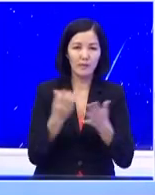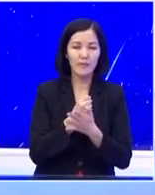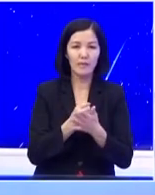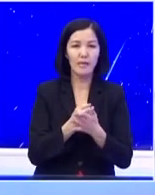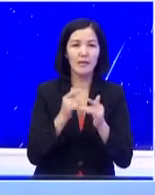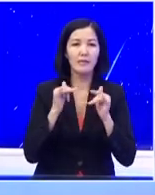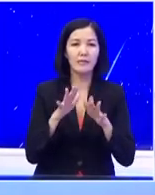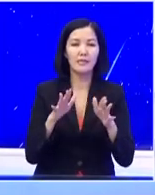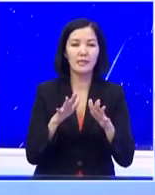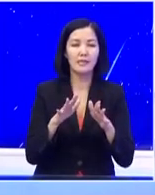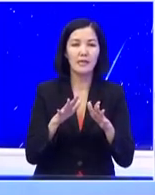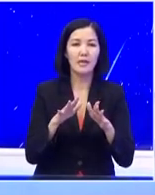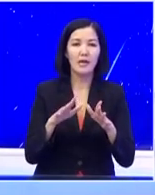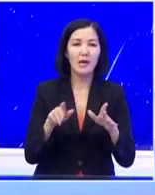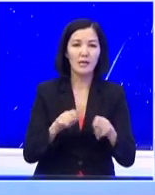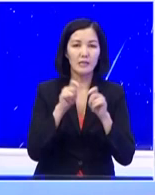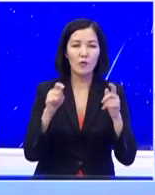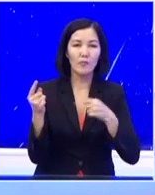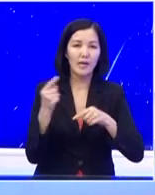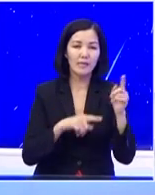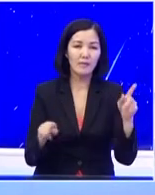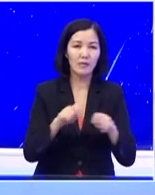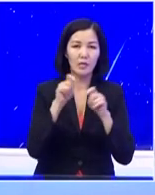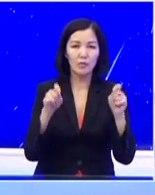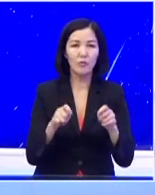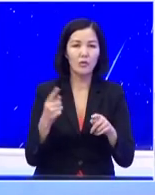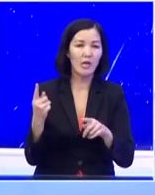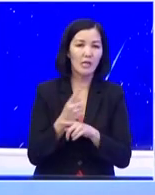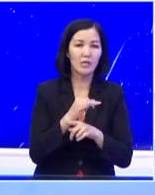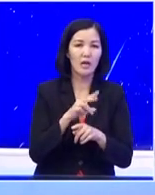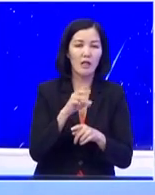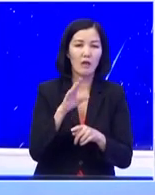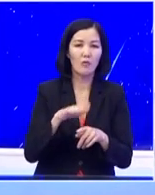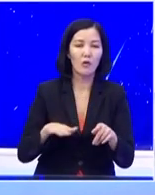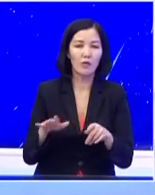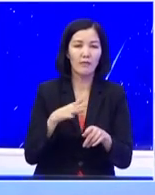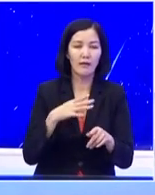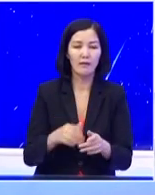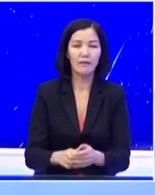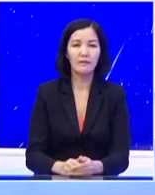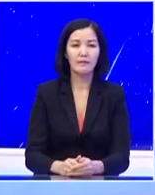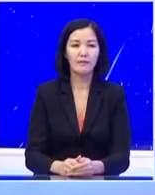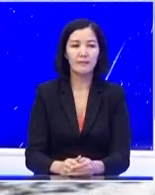тапты. Істің көзін тауып, кәсіптен нәсіп тауып отыр. Алғашқы легі Алакөл ауданында.